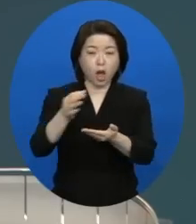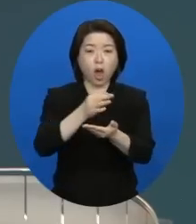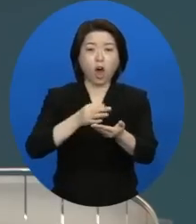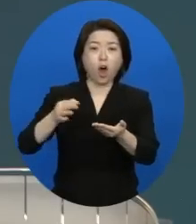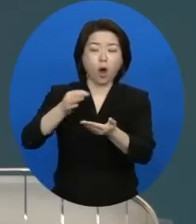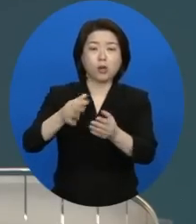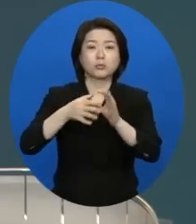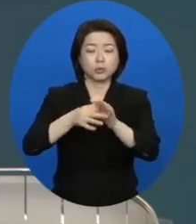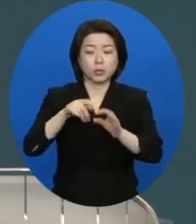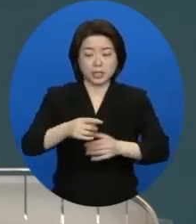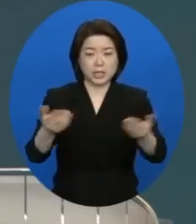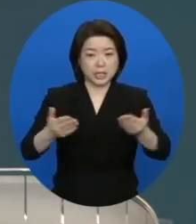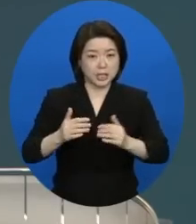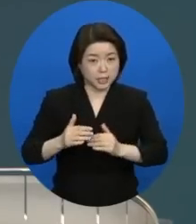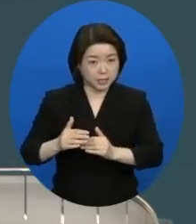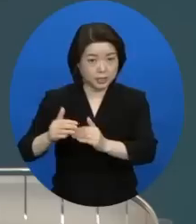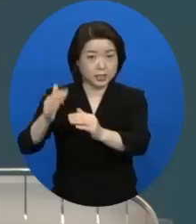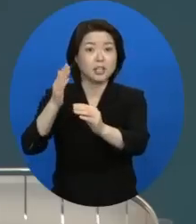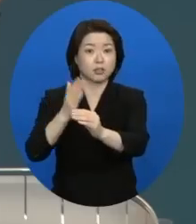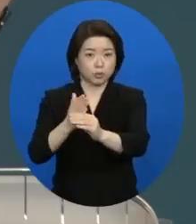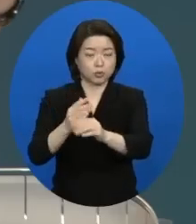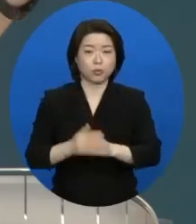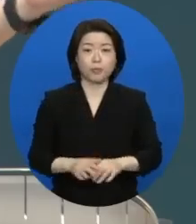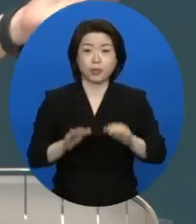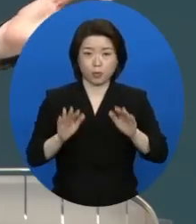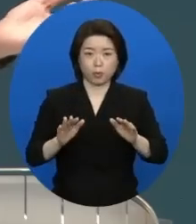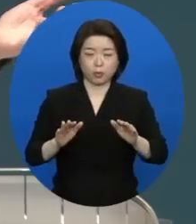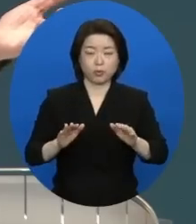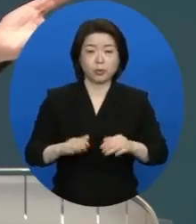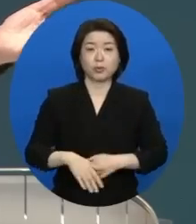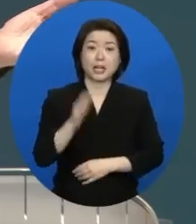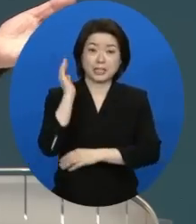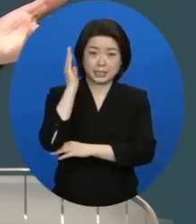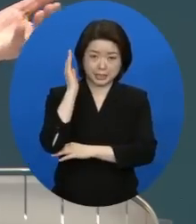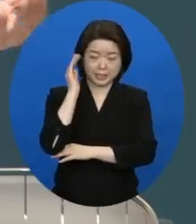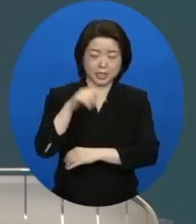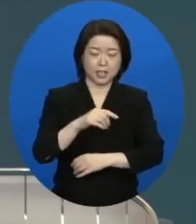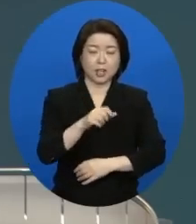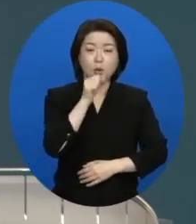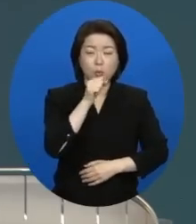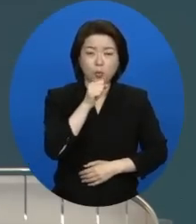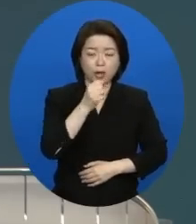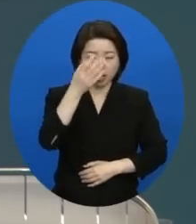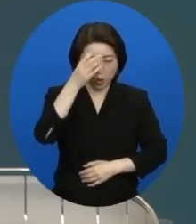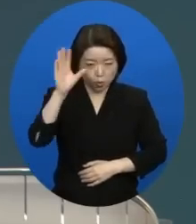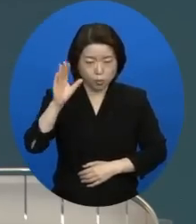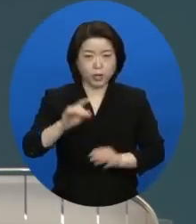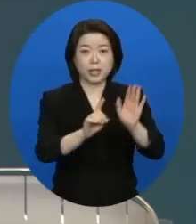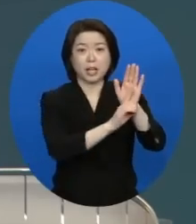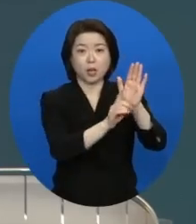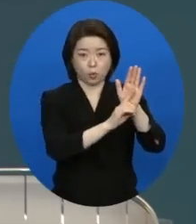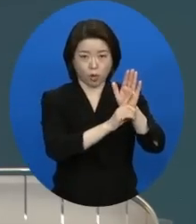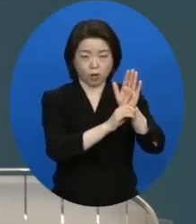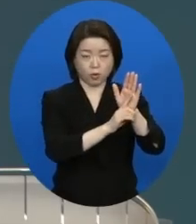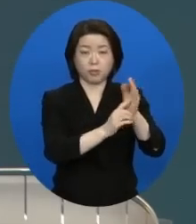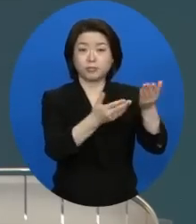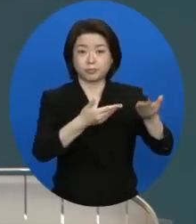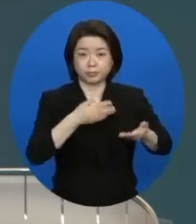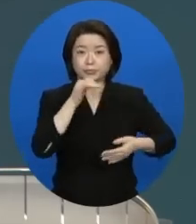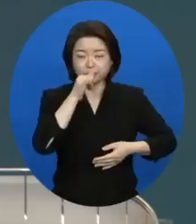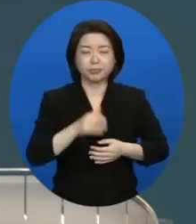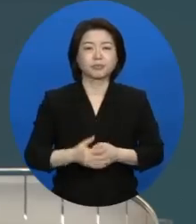이 사역이 진행이 됩니다. 오늘도 우리 사회하시는 목사님이 후원에 대한 광고를